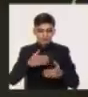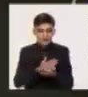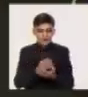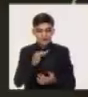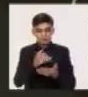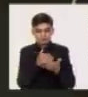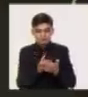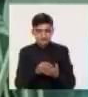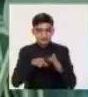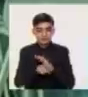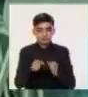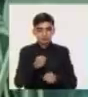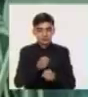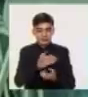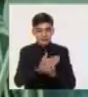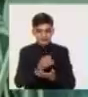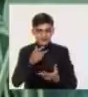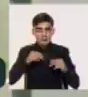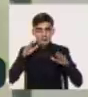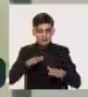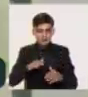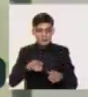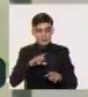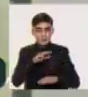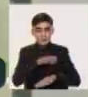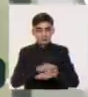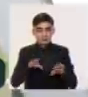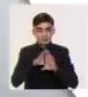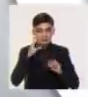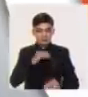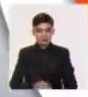вывода денег они использовали? На какой стадии ликвидация банка?